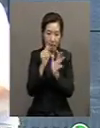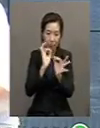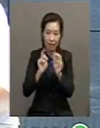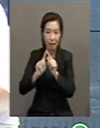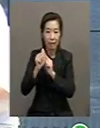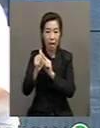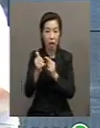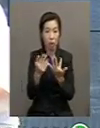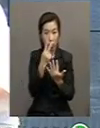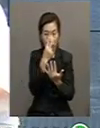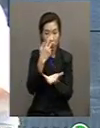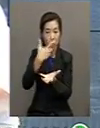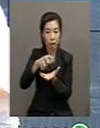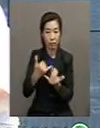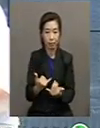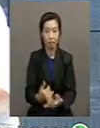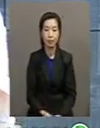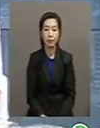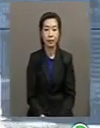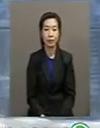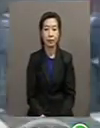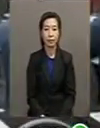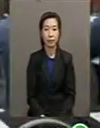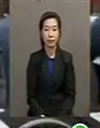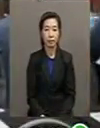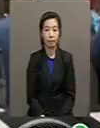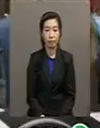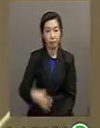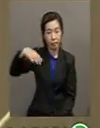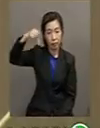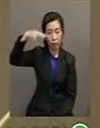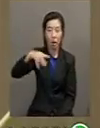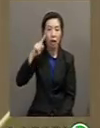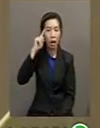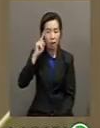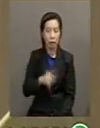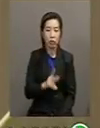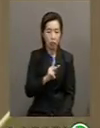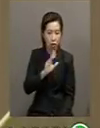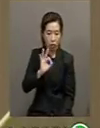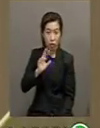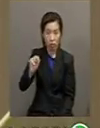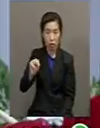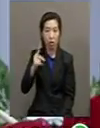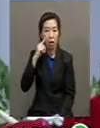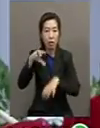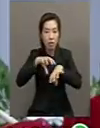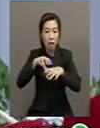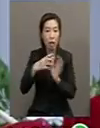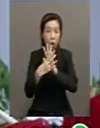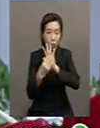นะครับติดตามได้จากรายงานชิ้นนี้ครับ การไฟฟ้านครหลวงจัดสัมมนา MEA Better Care Service ประจ